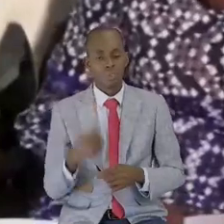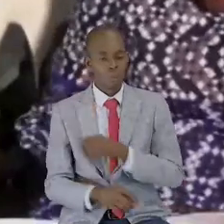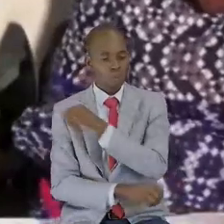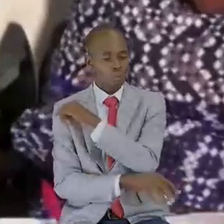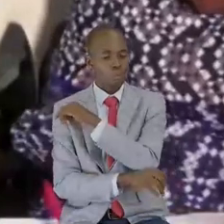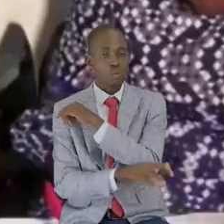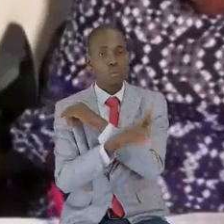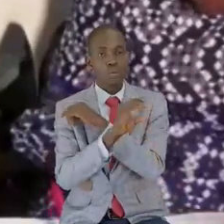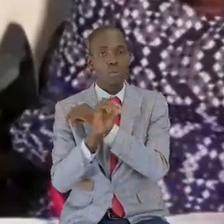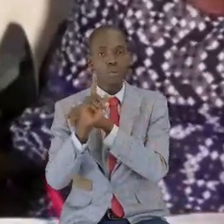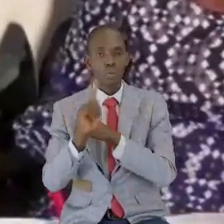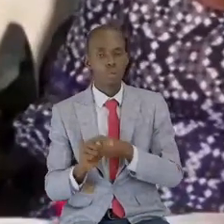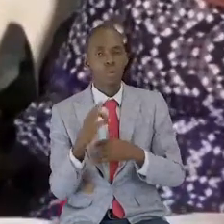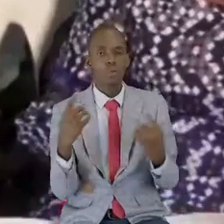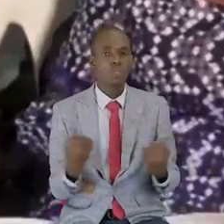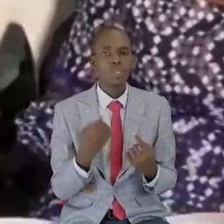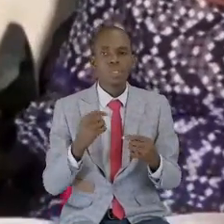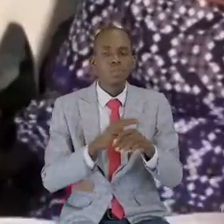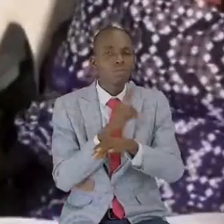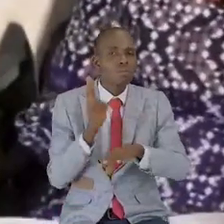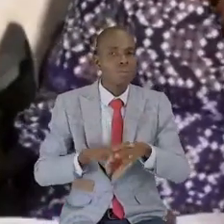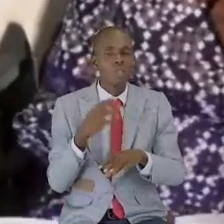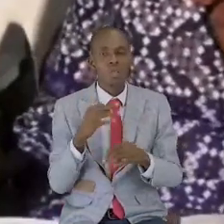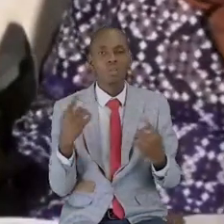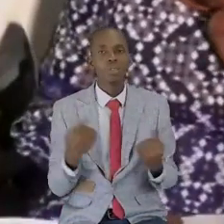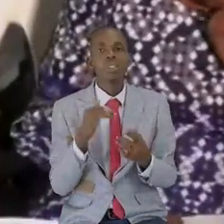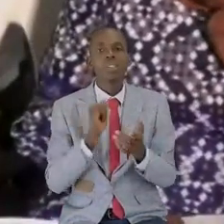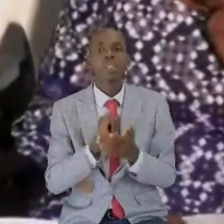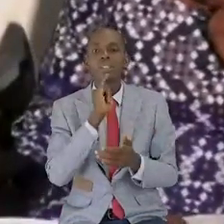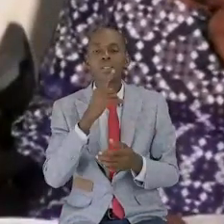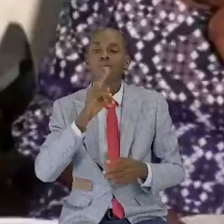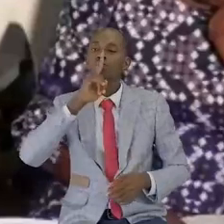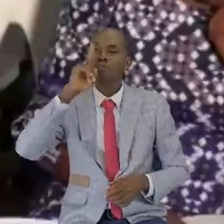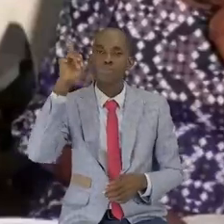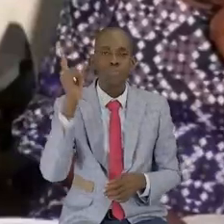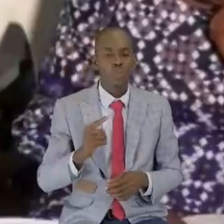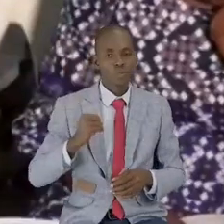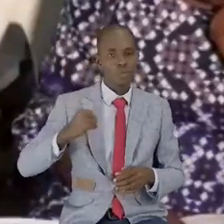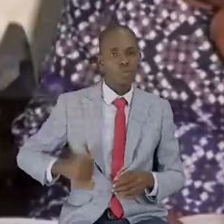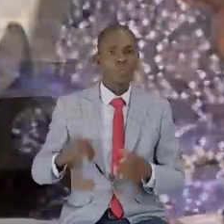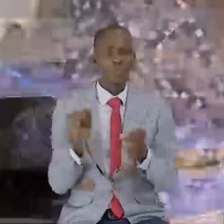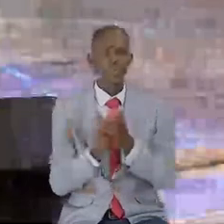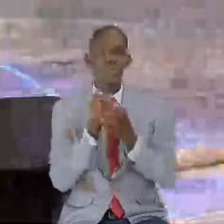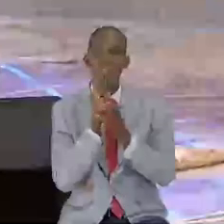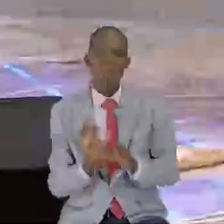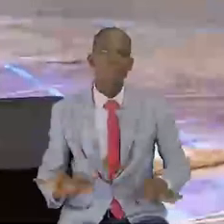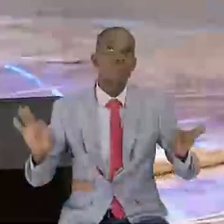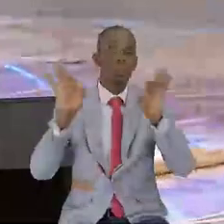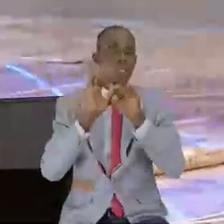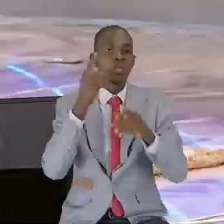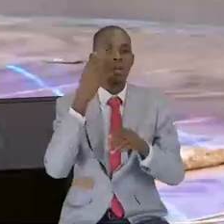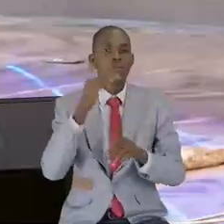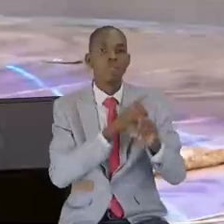péché, la nature du péché, ça c'est la vraie circoncision qui compte aux yeux du Seigneur.